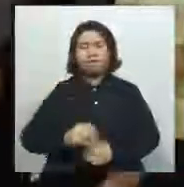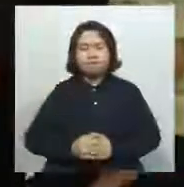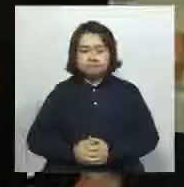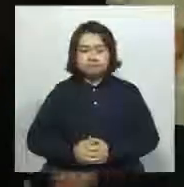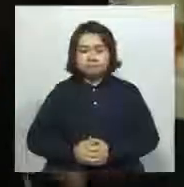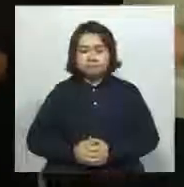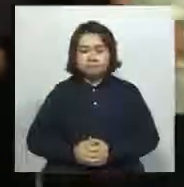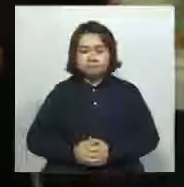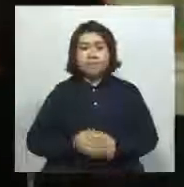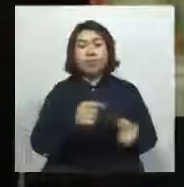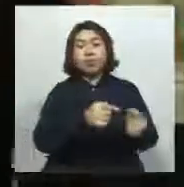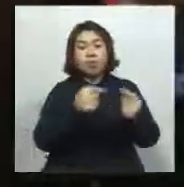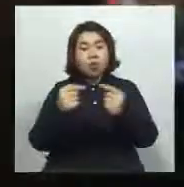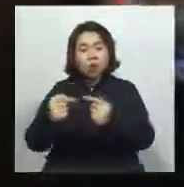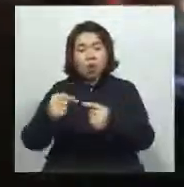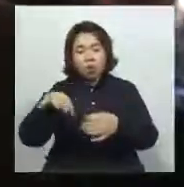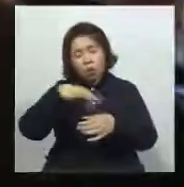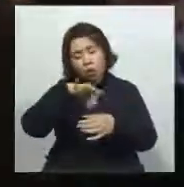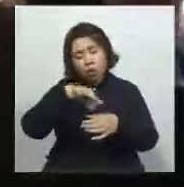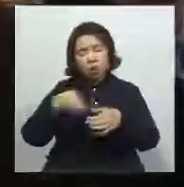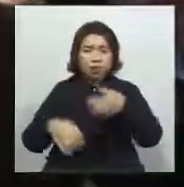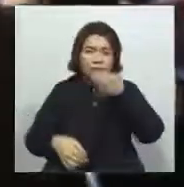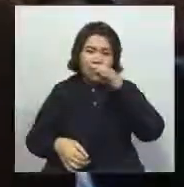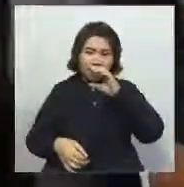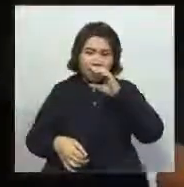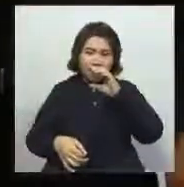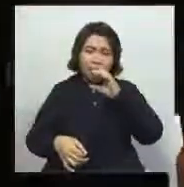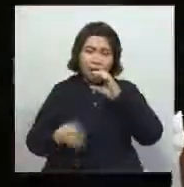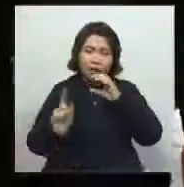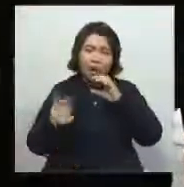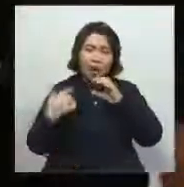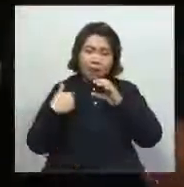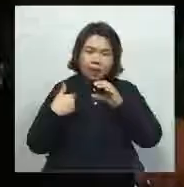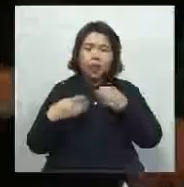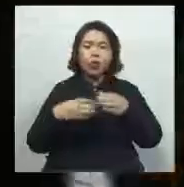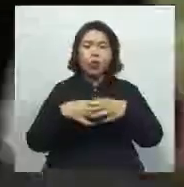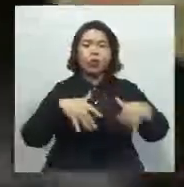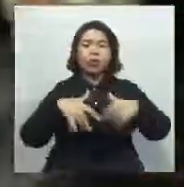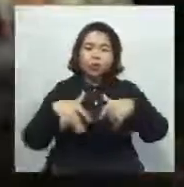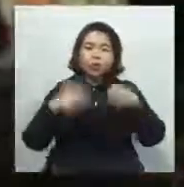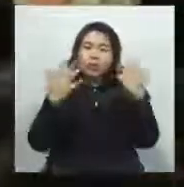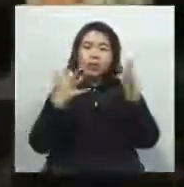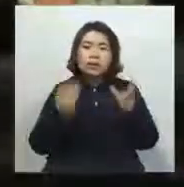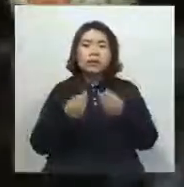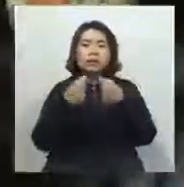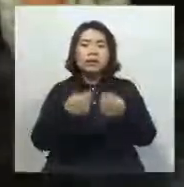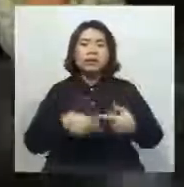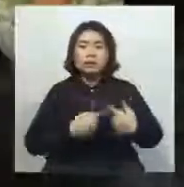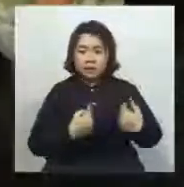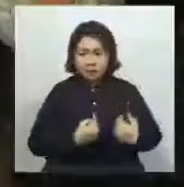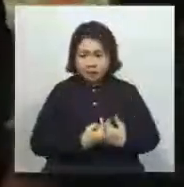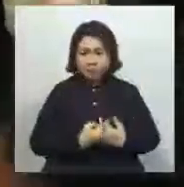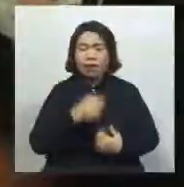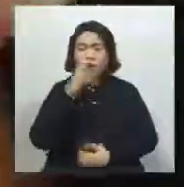จากนั้นนายกรัฐมนตรีก็แวะดื่มชาจันกระเพาะค่ะท่ามกลางเสียงเชียร์ของประชาชนนะคะที่มาให้กำลังใ